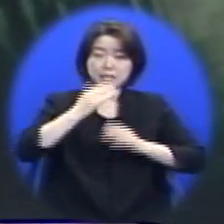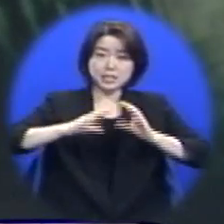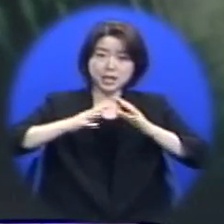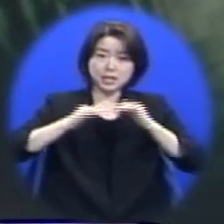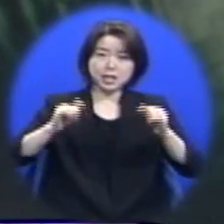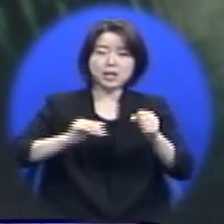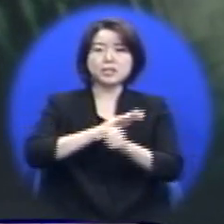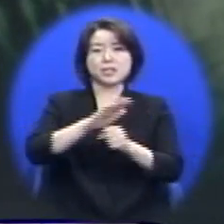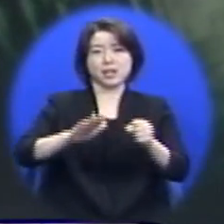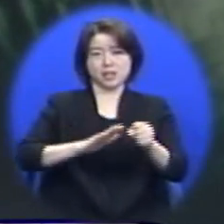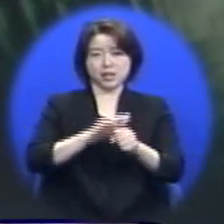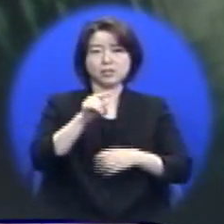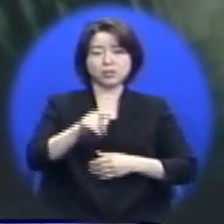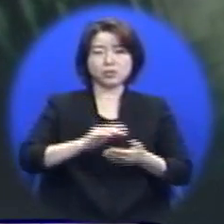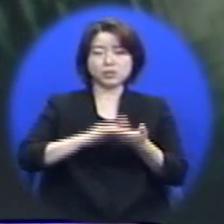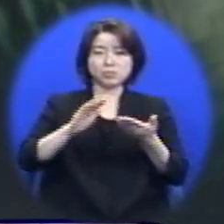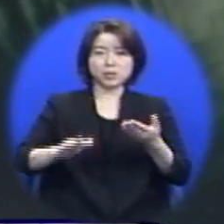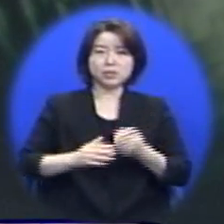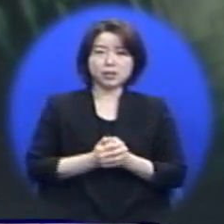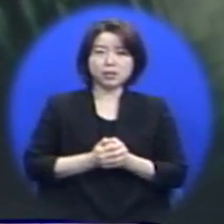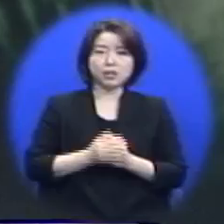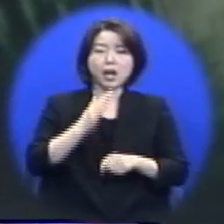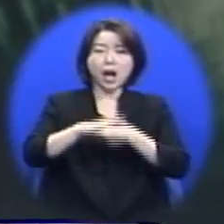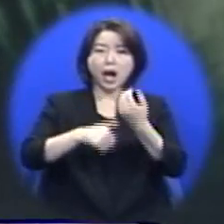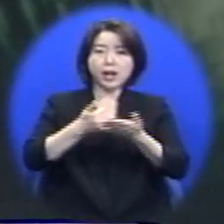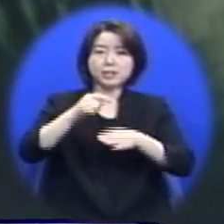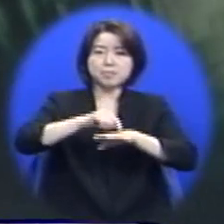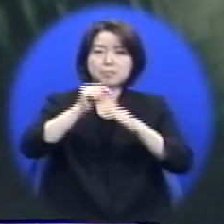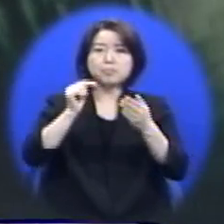것이 하나님의 심정이라.